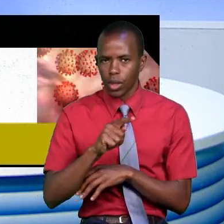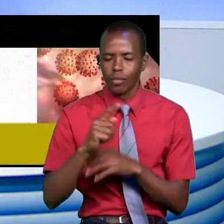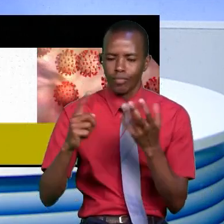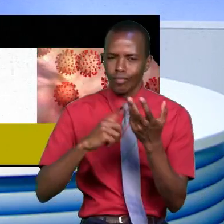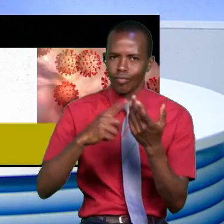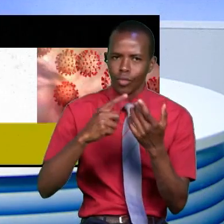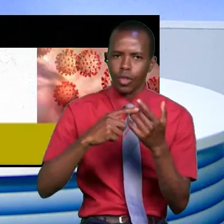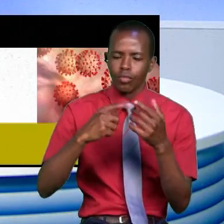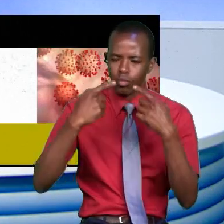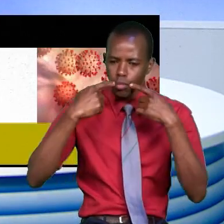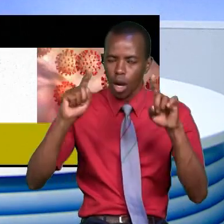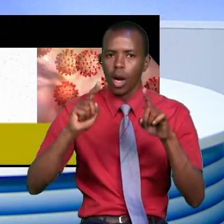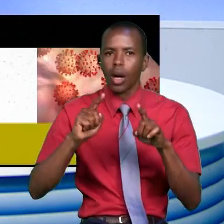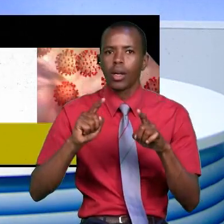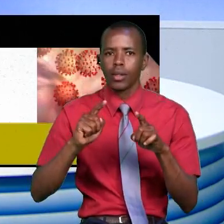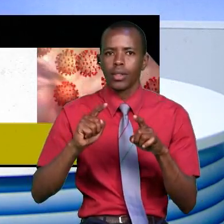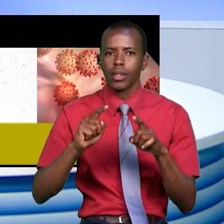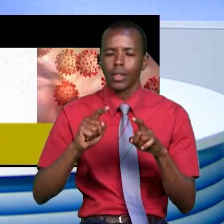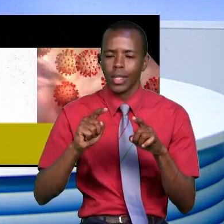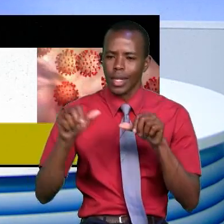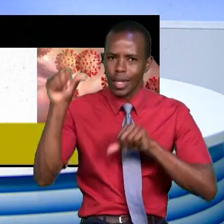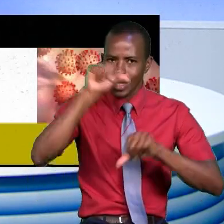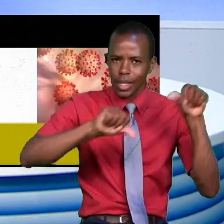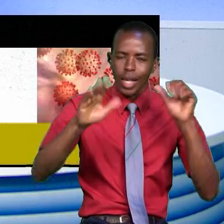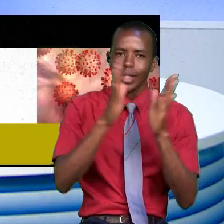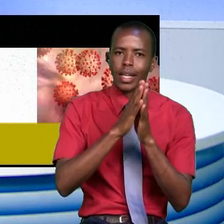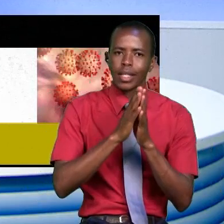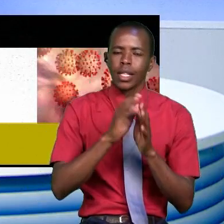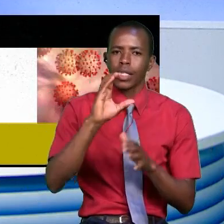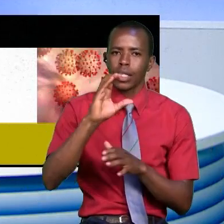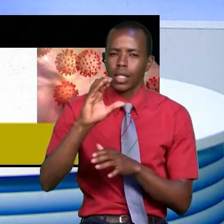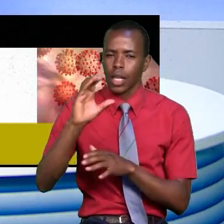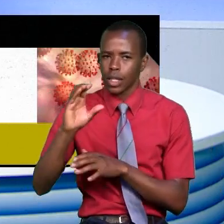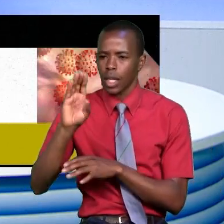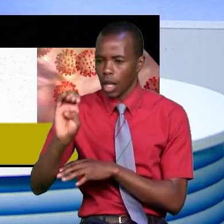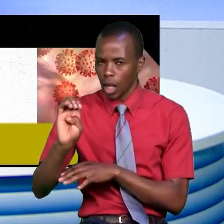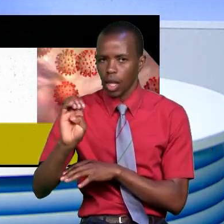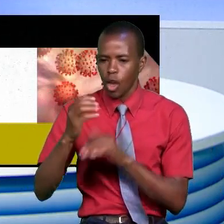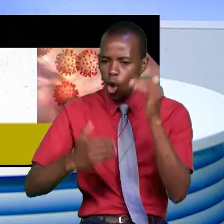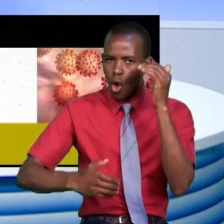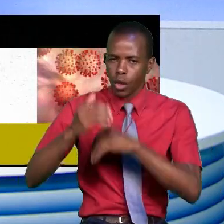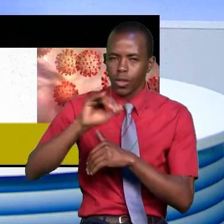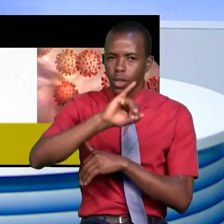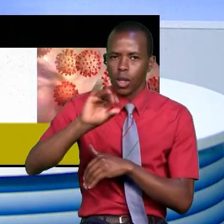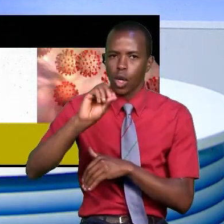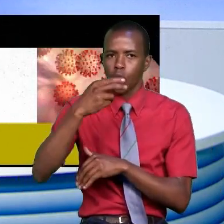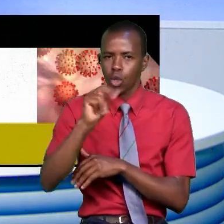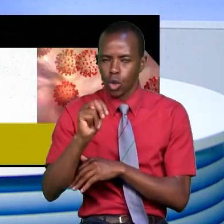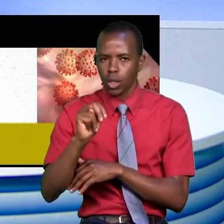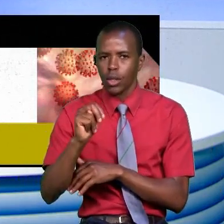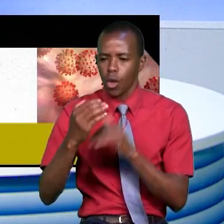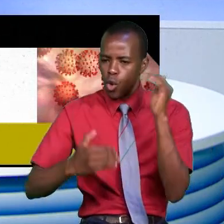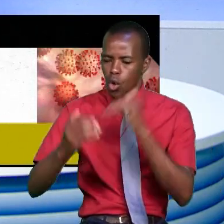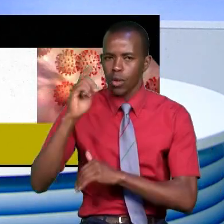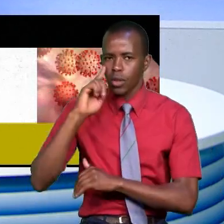takwimu zilizotolewa na taasisi ya mifumo ya sayansi na uhandisi CSSE katika chuo kikuu cha John Hopkins, kama vile mwanahabari